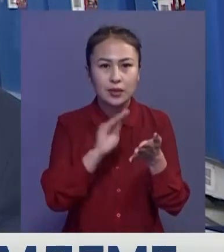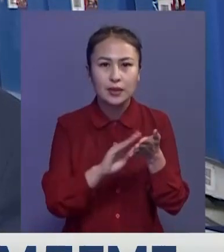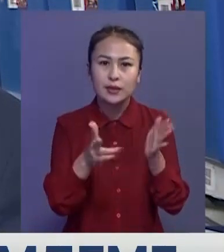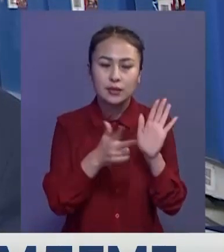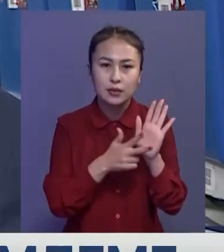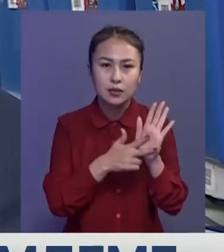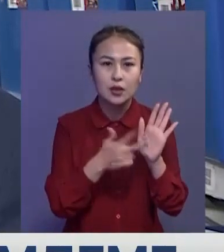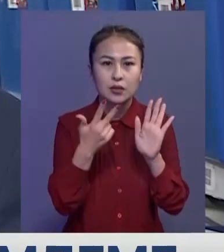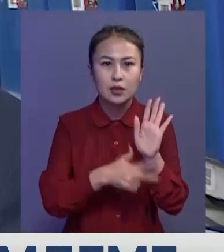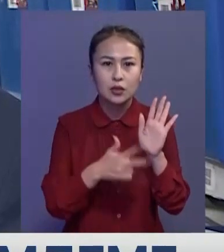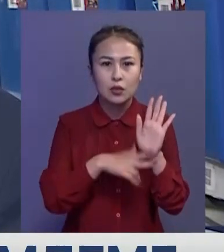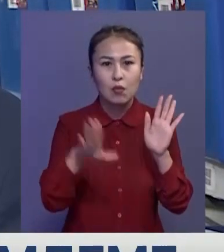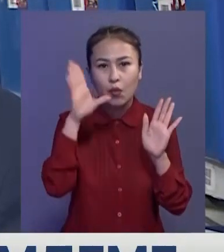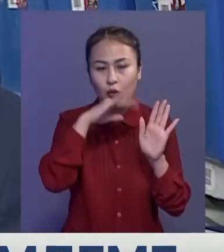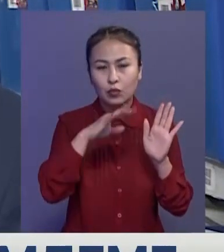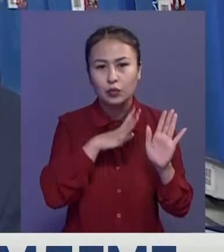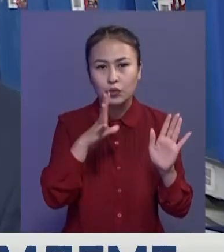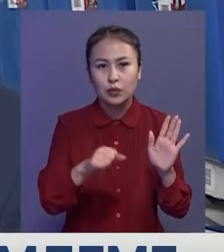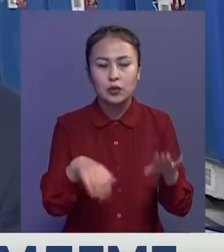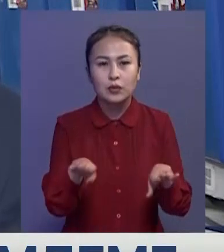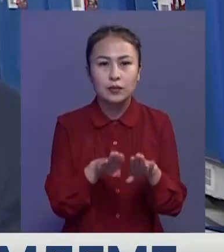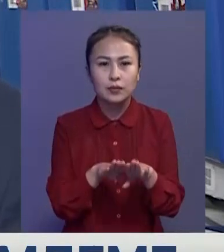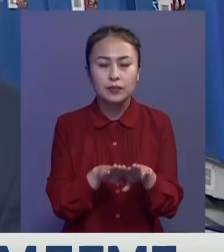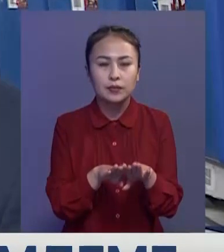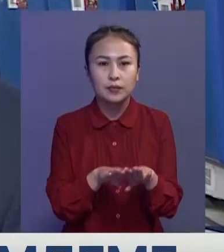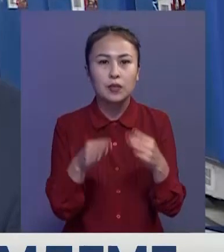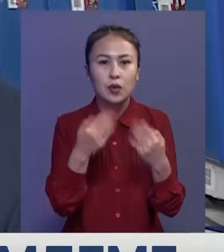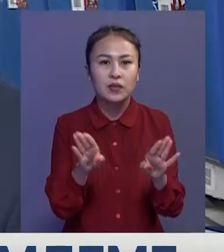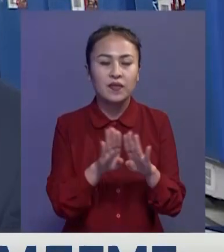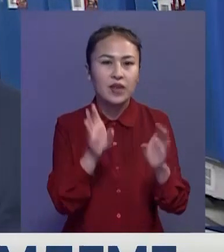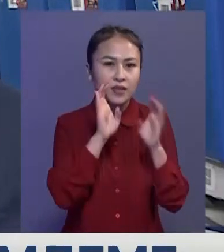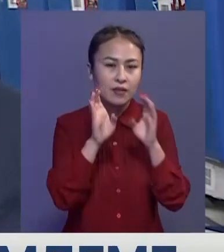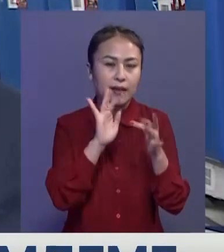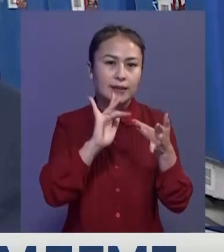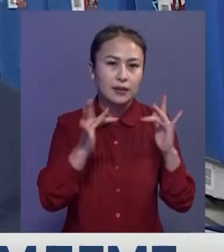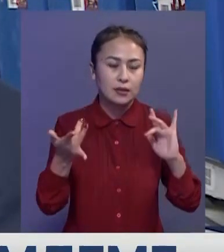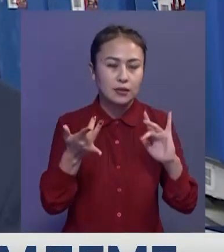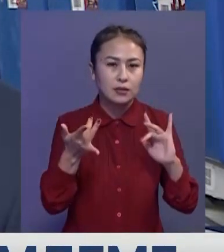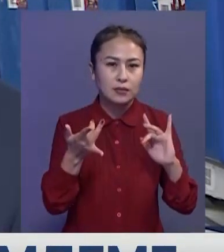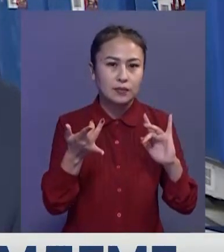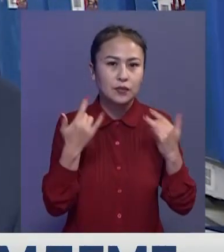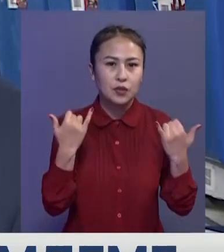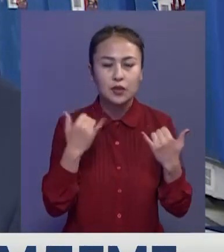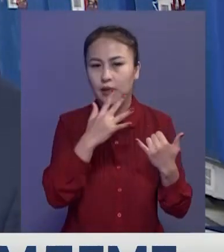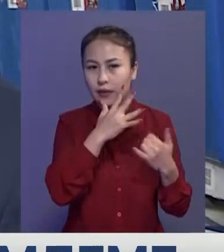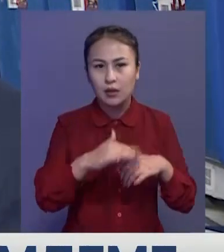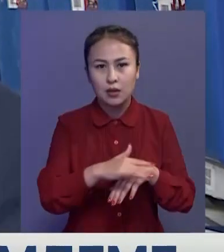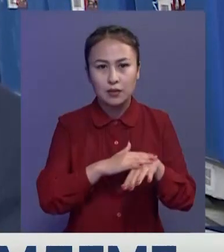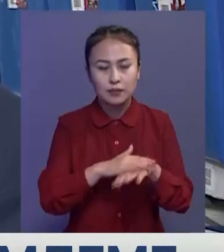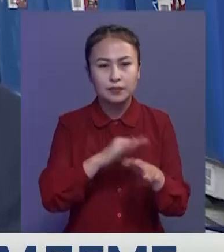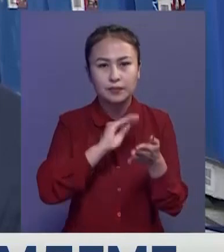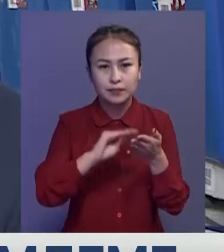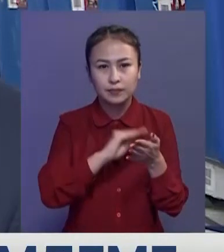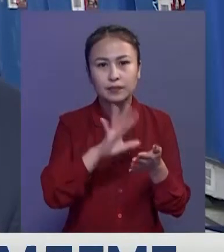емес, 80 болуы мүмкін ғой. Енді онда Facebook бойынша интернет арқылы біз ана қазіргі халықтың жазып жатқан бәрін